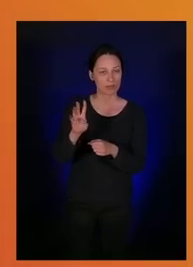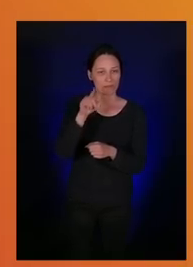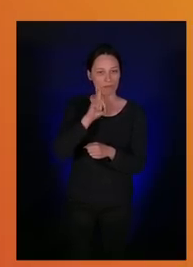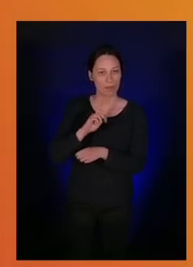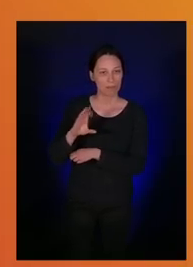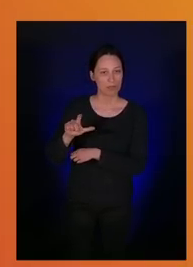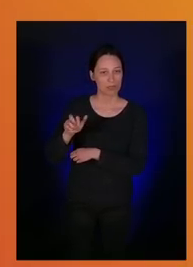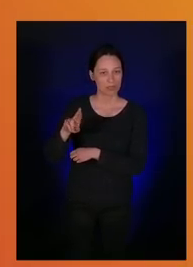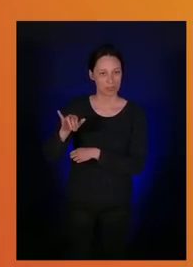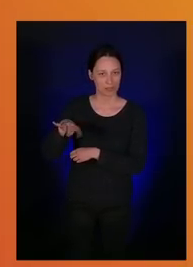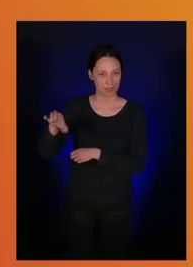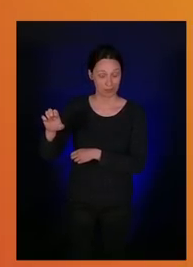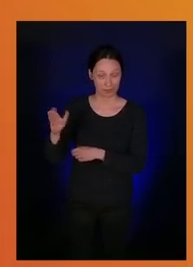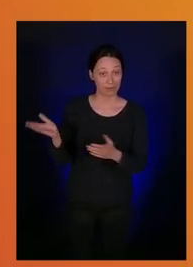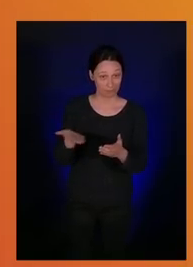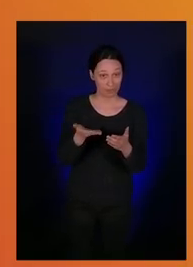Vas-y Grégory.